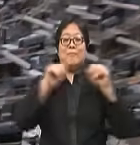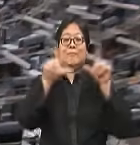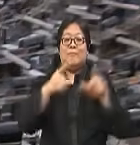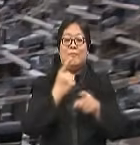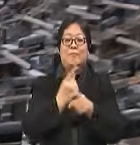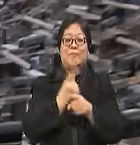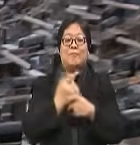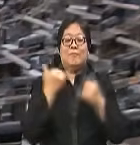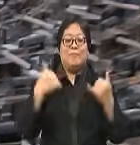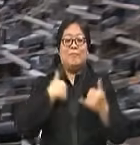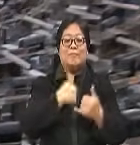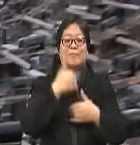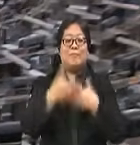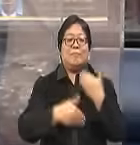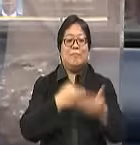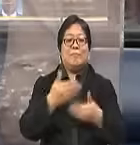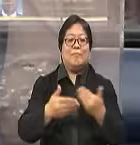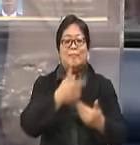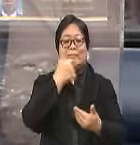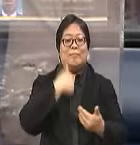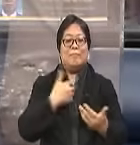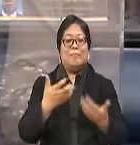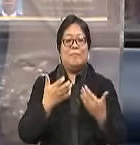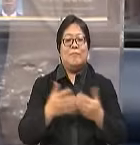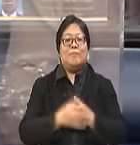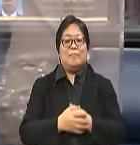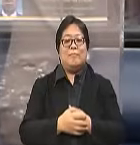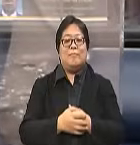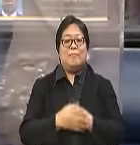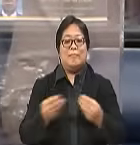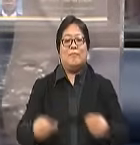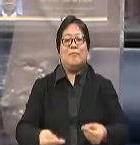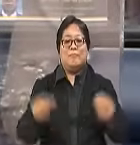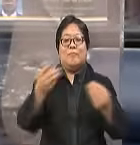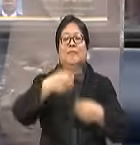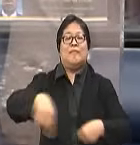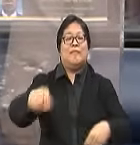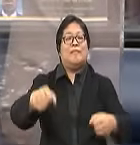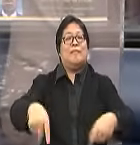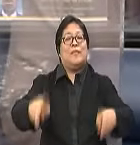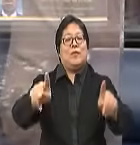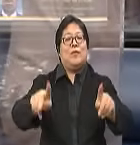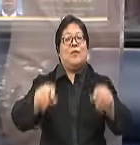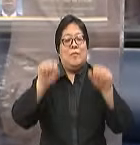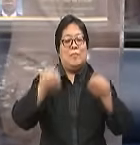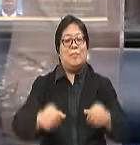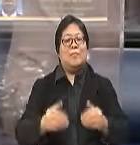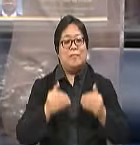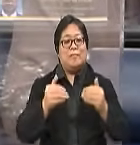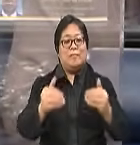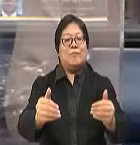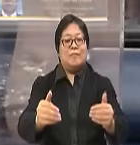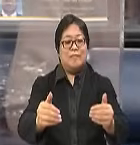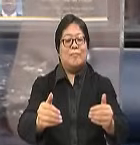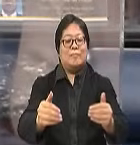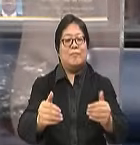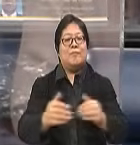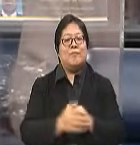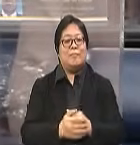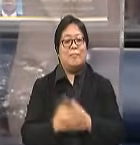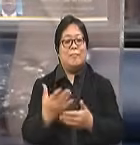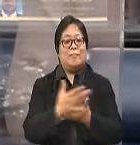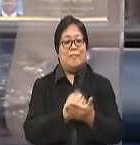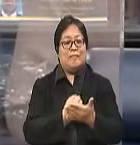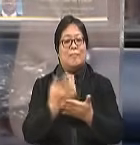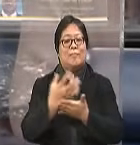jalan Jadi ini tengah kita dalam rangka karena saya enak version nah memberikan mereka peluang dapat Terus apa mendapatkan